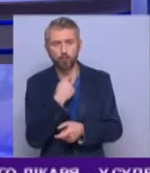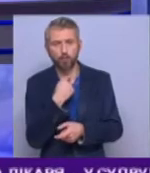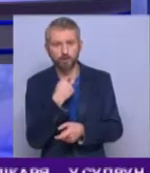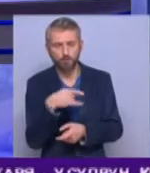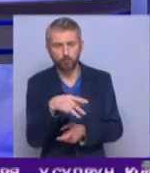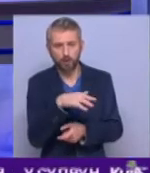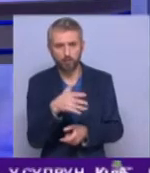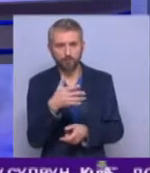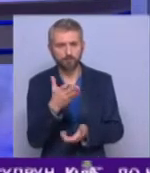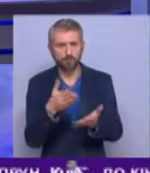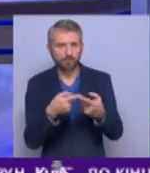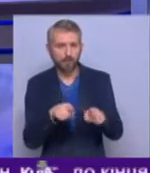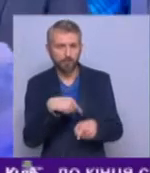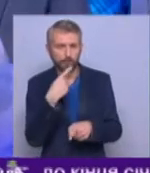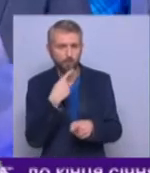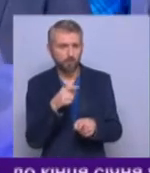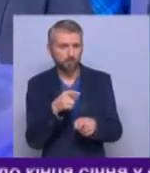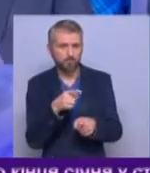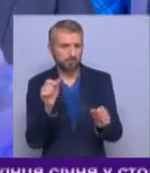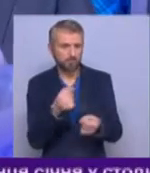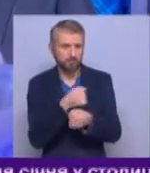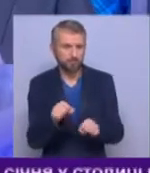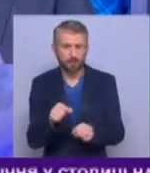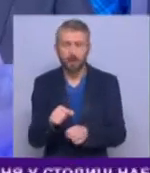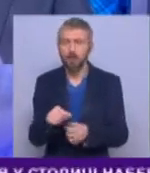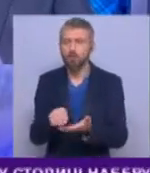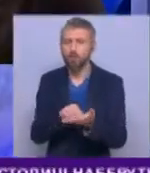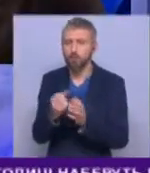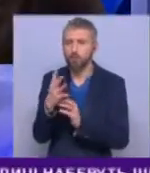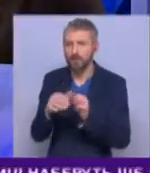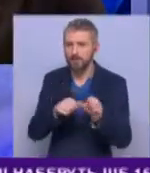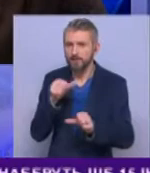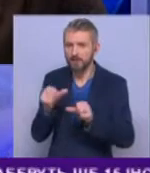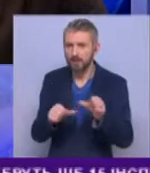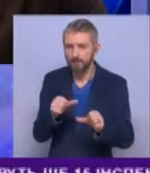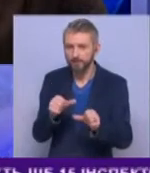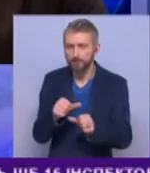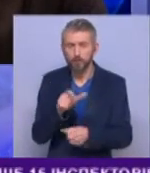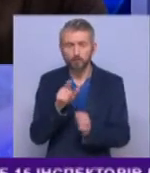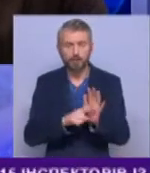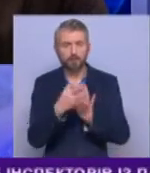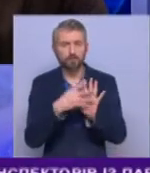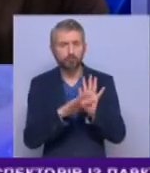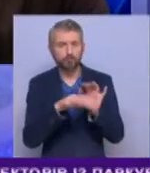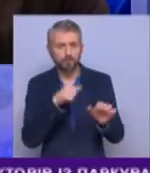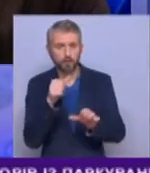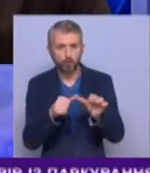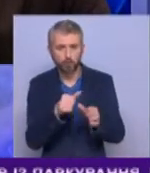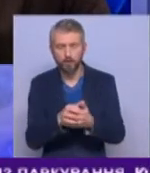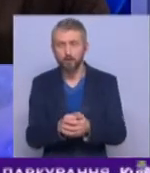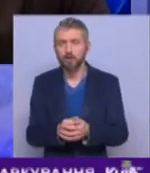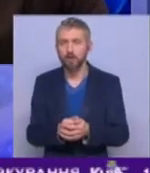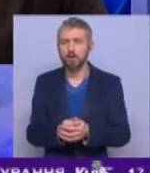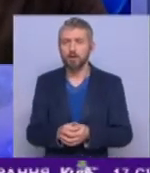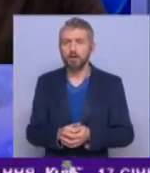якби зовсім інакше говорить, знаєте, що це анріал? Ще раз повторюю, так. 15-й рік. Людина з 94-го